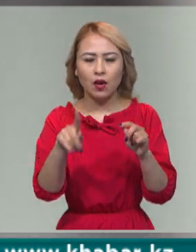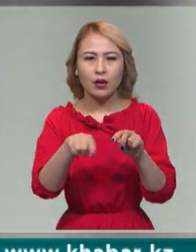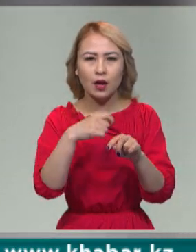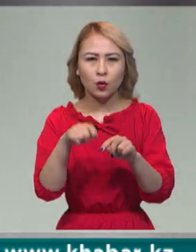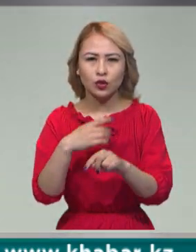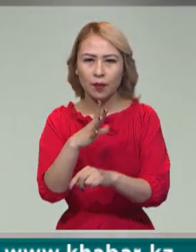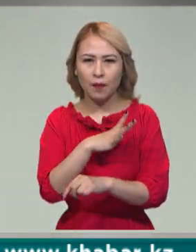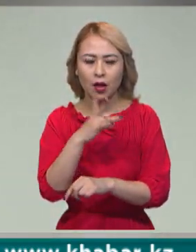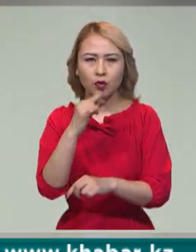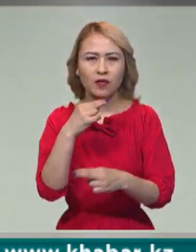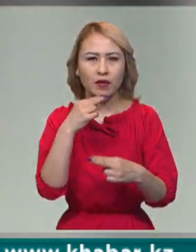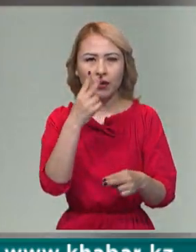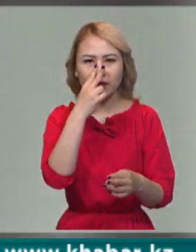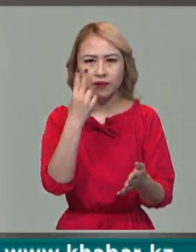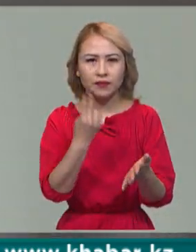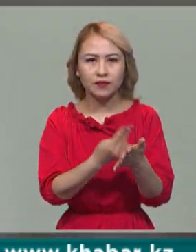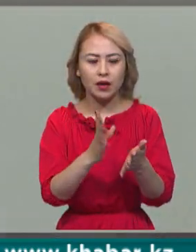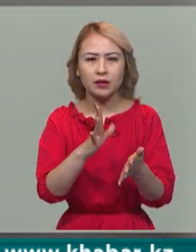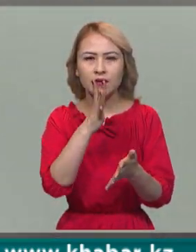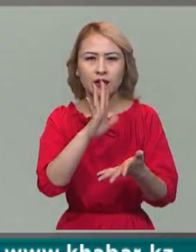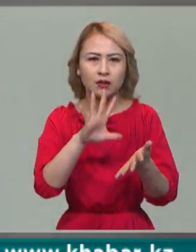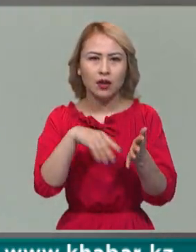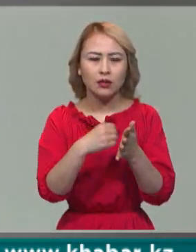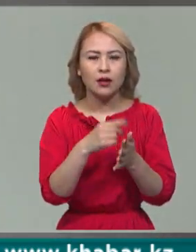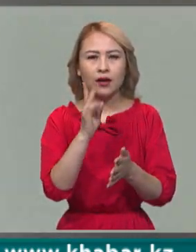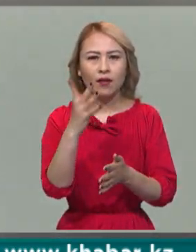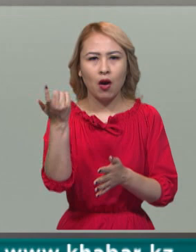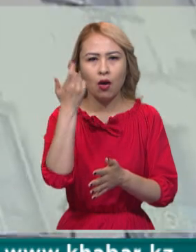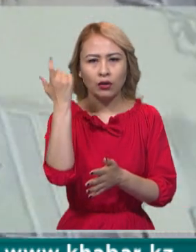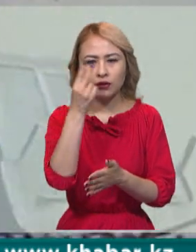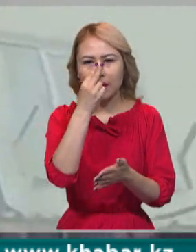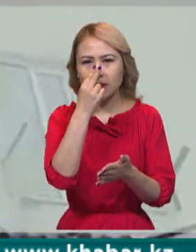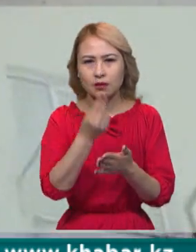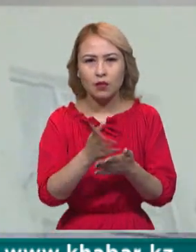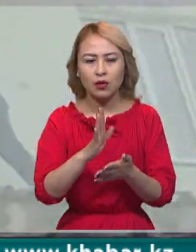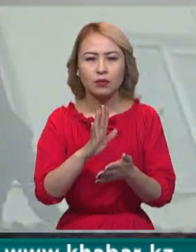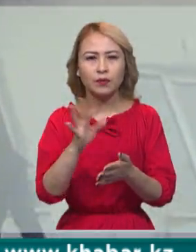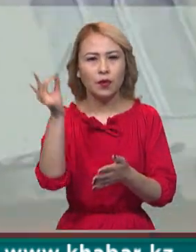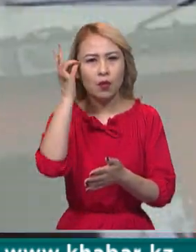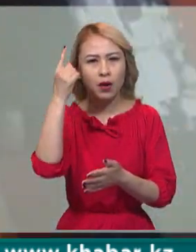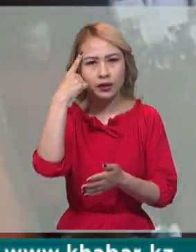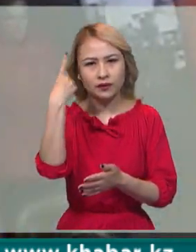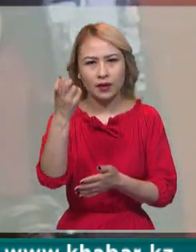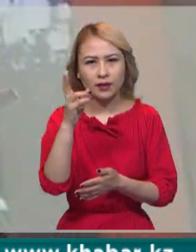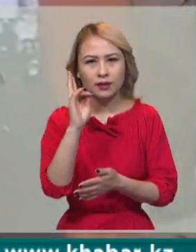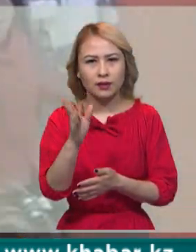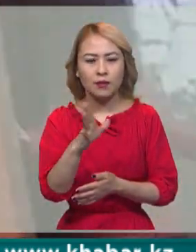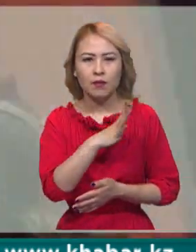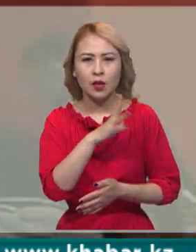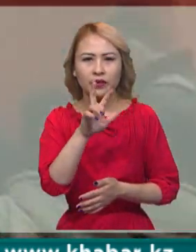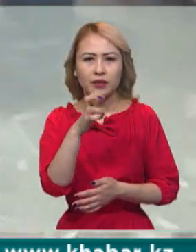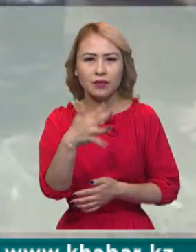анықталды. Назарын бұрмай, әрекет қылмай келген пәтер иелері кооперативі басшысына ескерту жасалды. 350